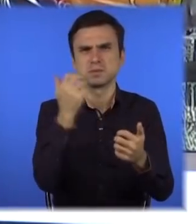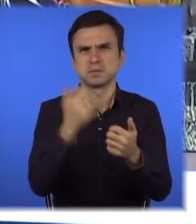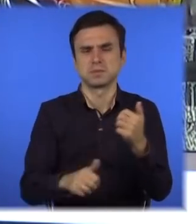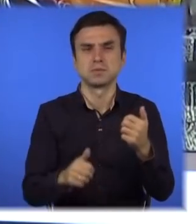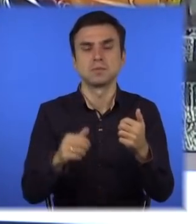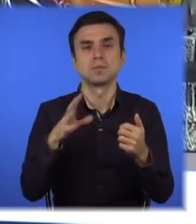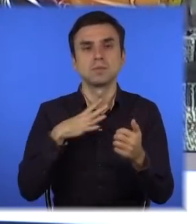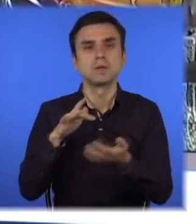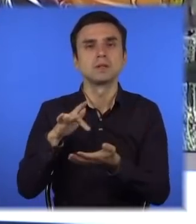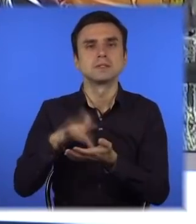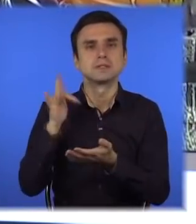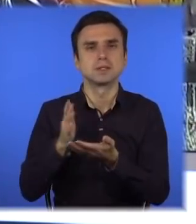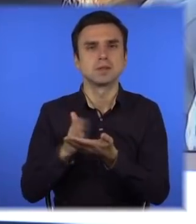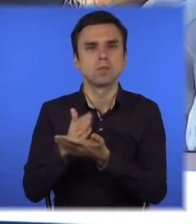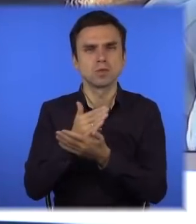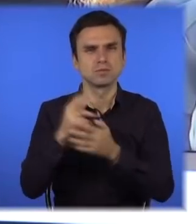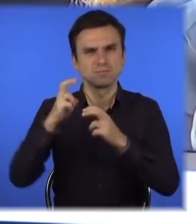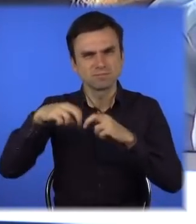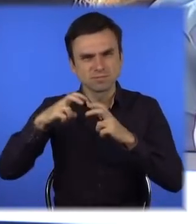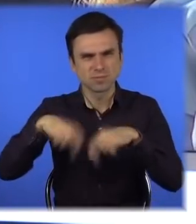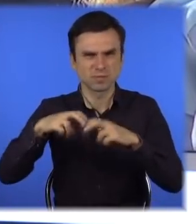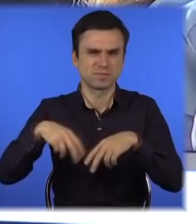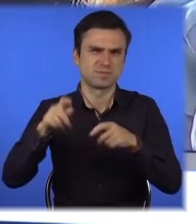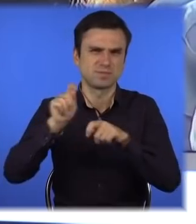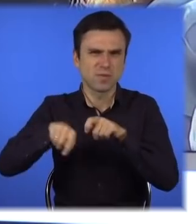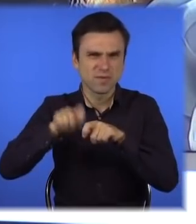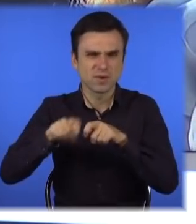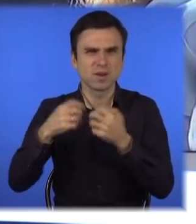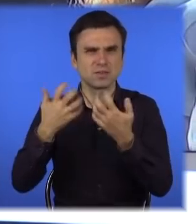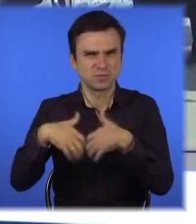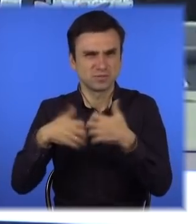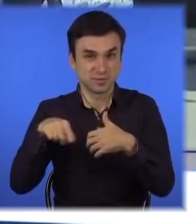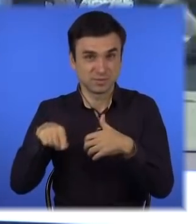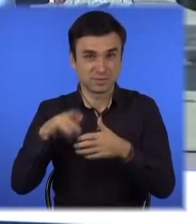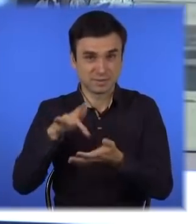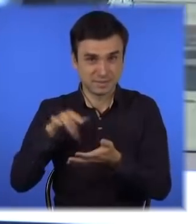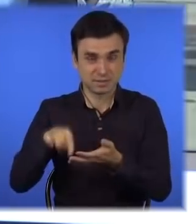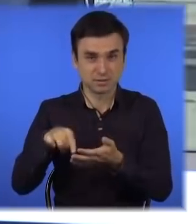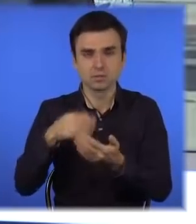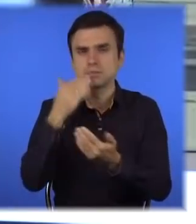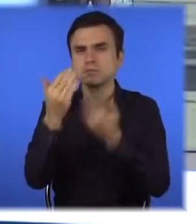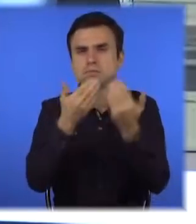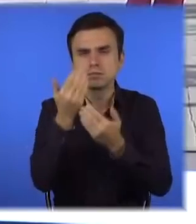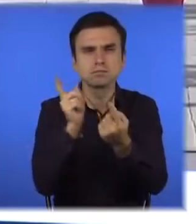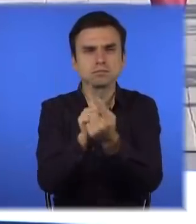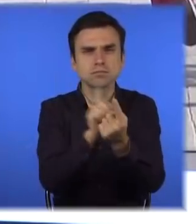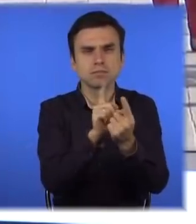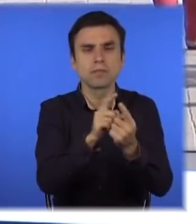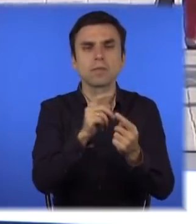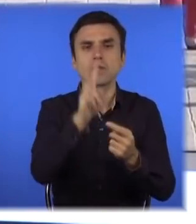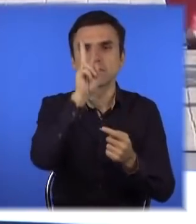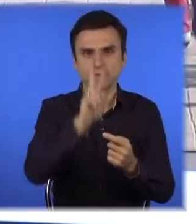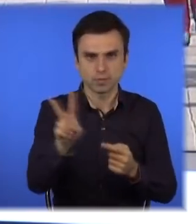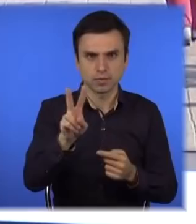зараз оприлюднили результати своєї роботи. Усього участь в анкетуванні взяли майже 400 дорослих різного соціального